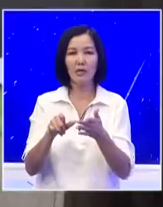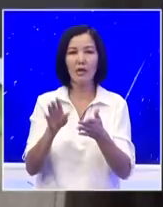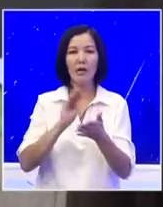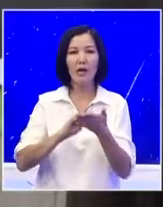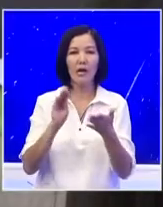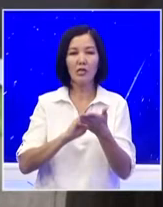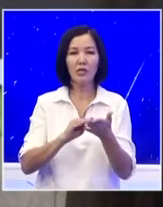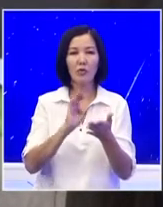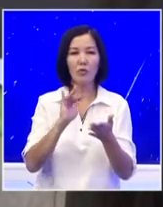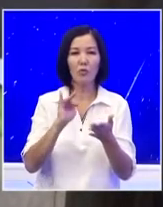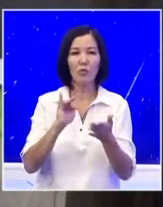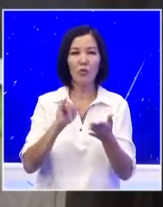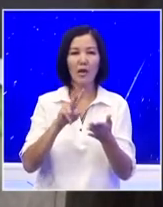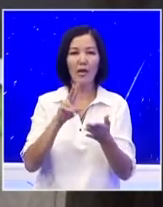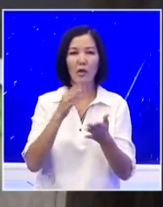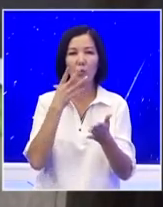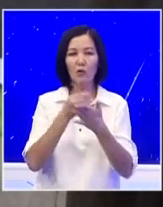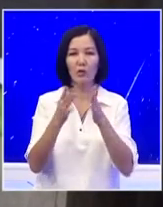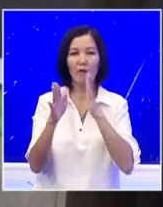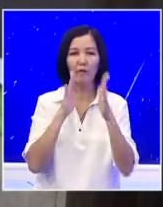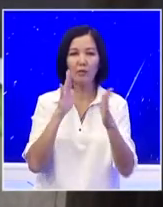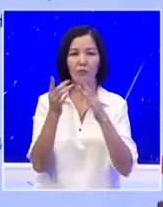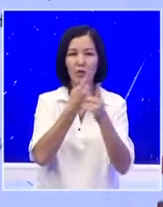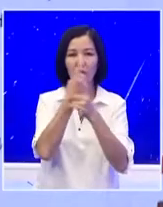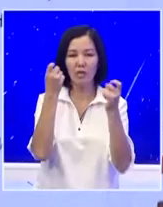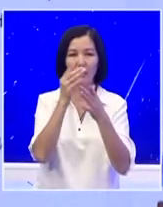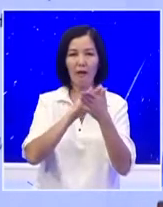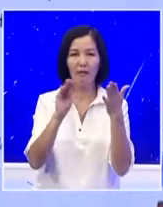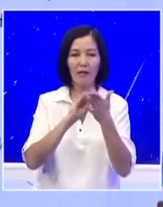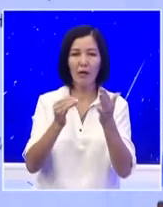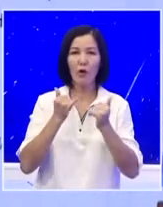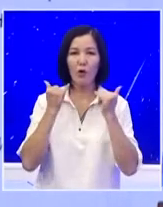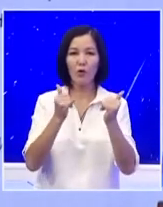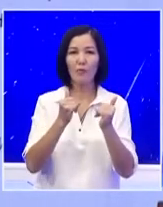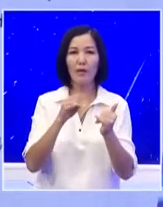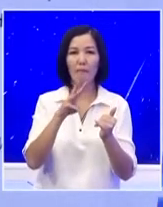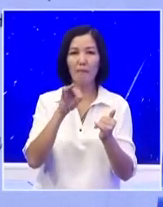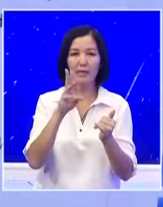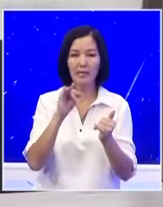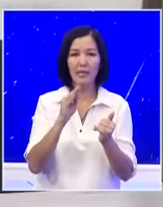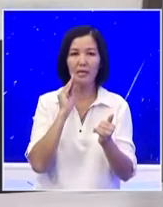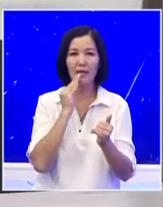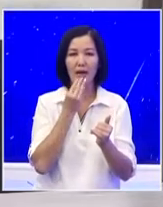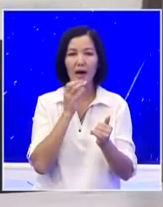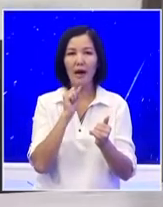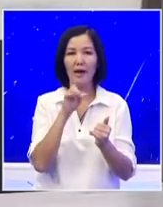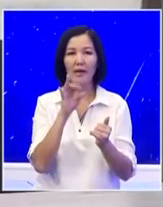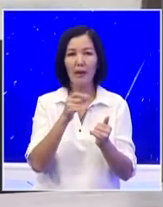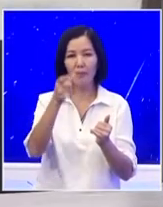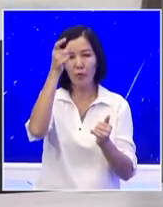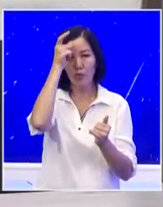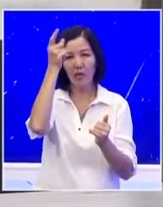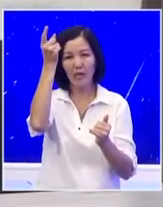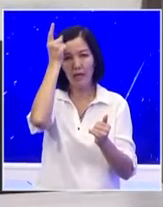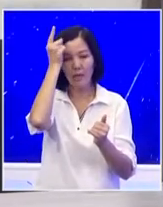хатшысы Берік Уәли Фейсбуктегі өз парақшасында жариялады. Құрметке бөлінгендер қатарында Мысыр Араб Республикасы, Бразилия, Түркия,